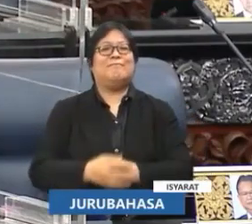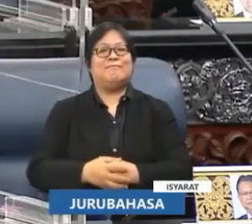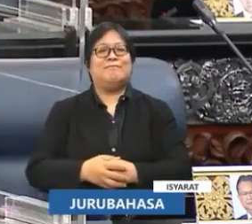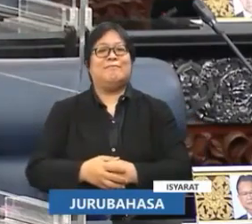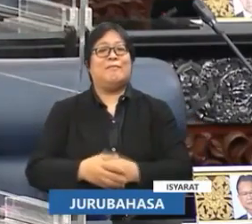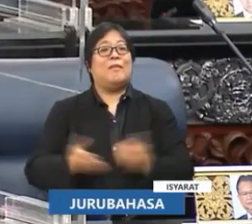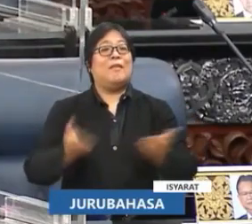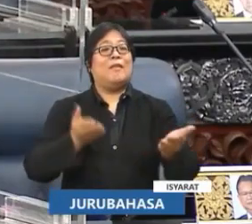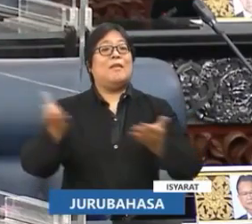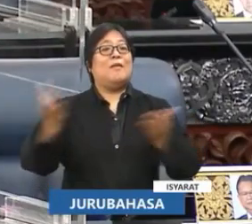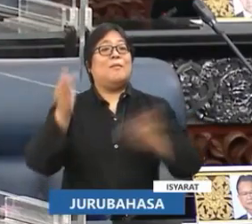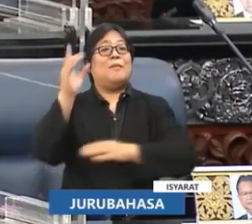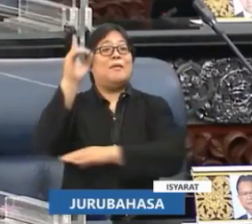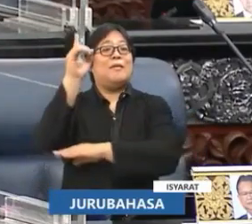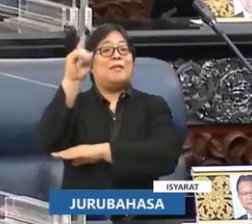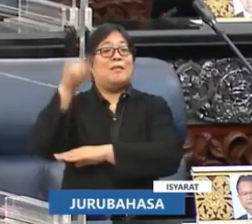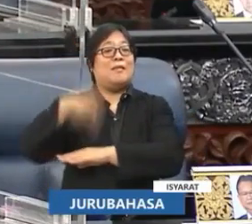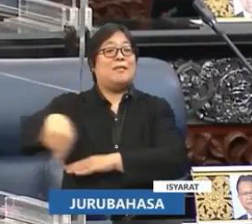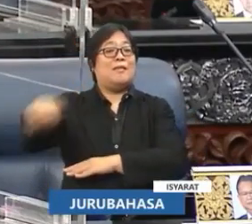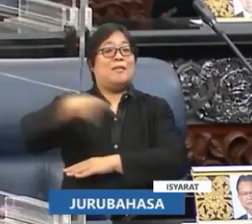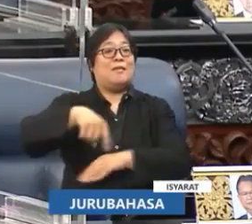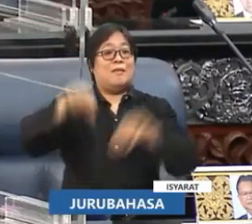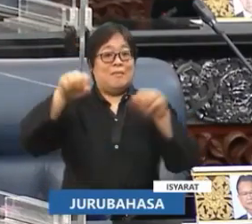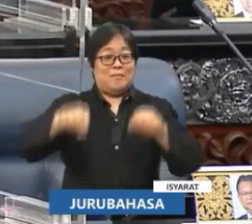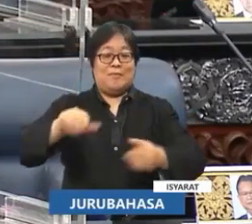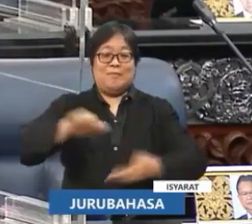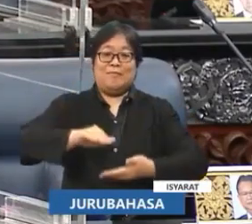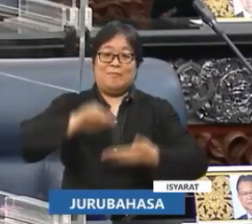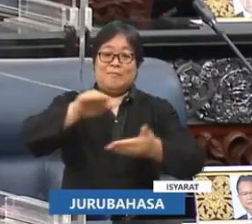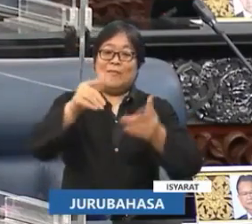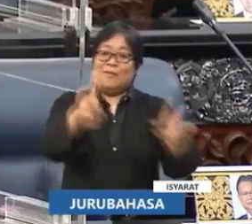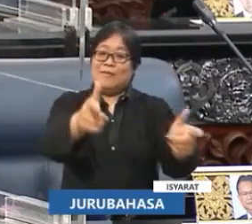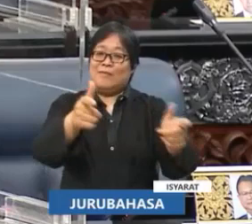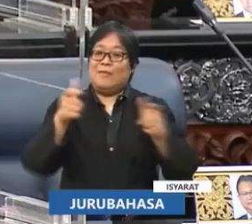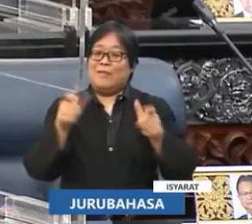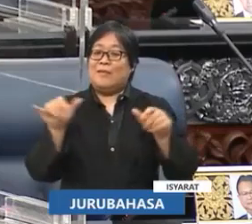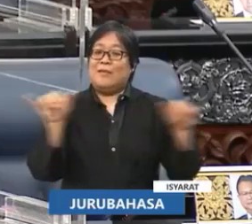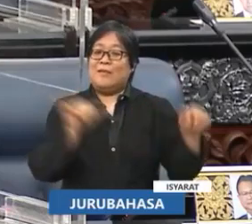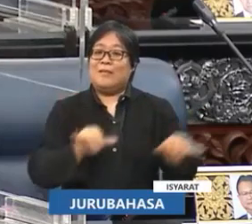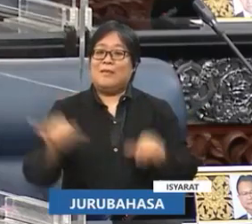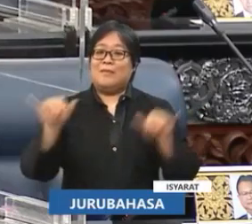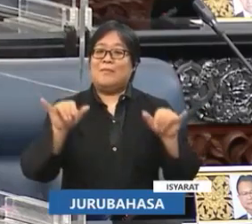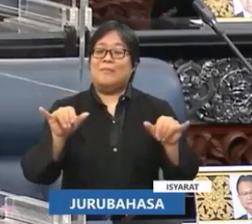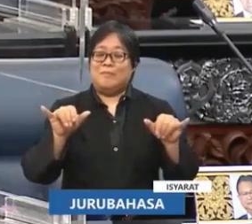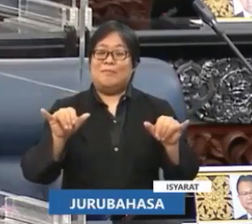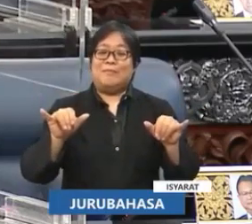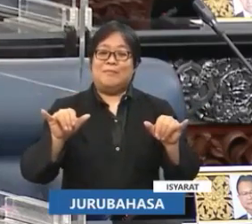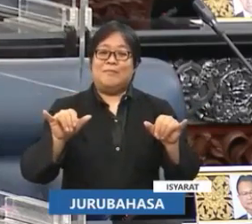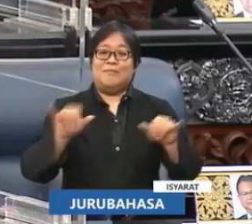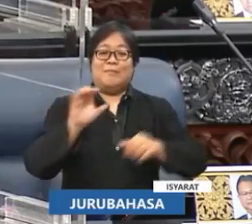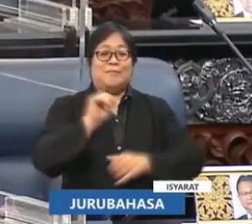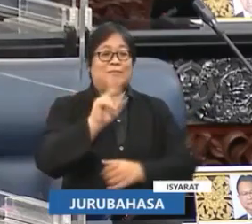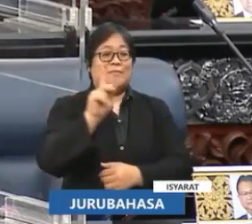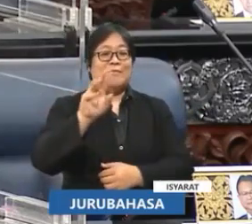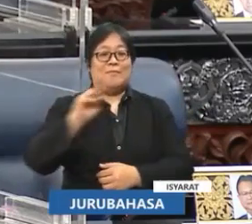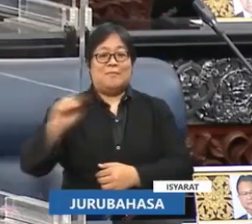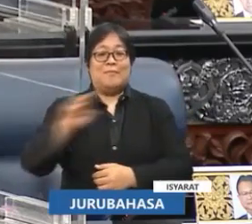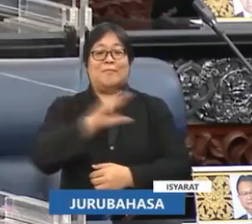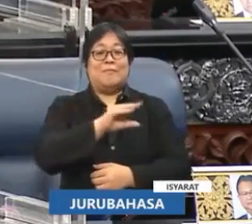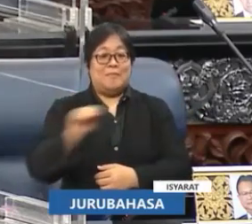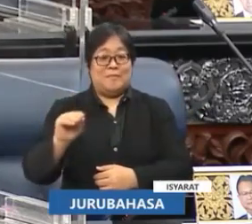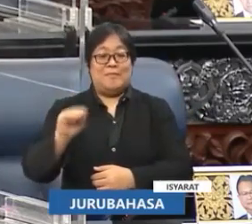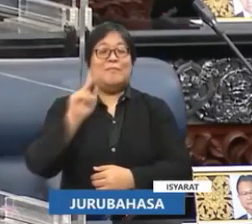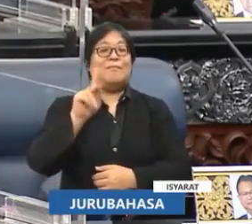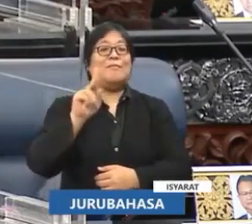khidmat tower yang berkenaan dapat dijalankan sama pantasnya dengan apa yang sedang dilakukan oleh SKMM dan di bawah